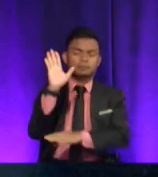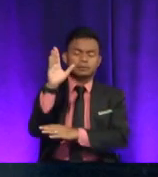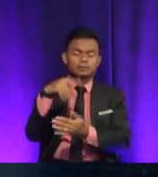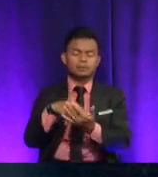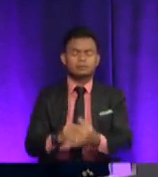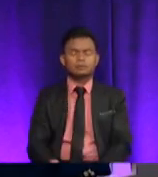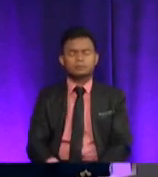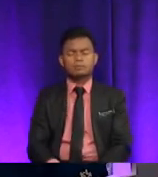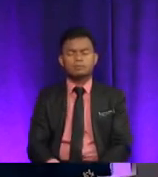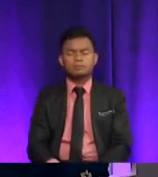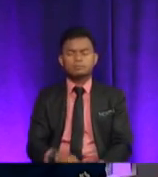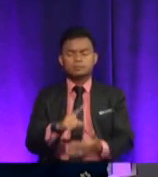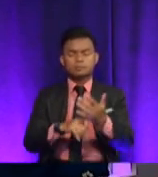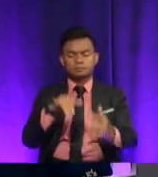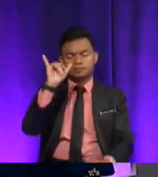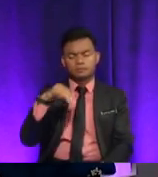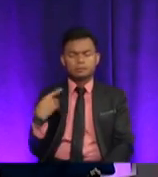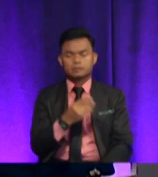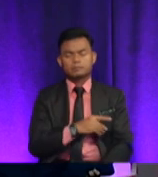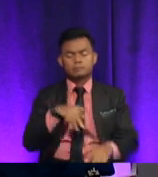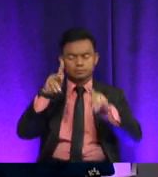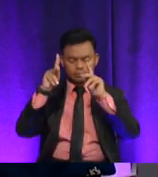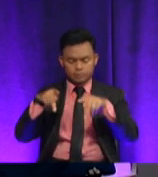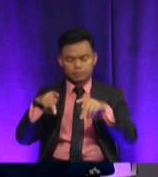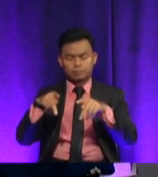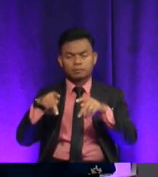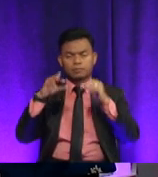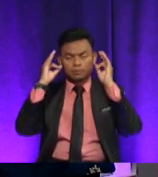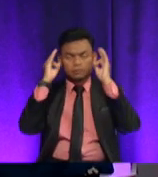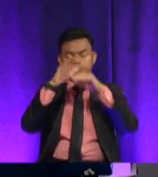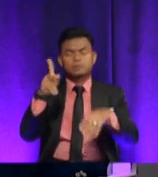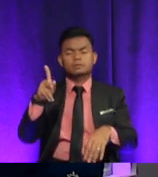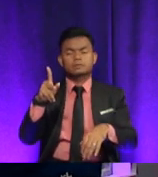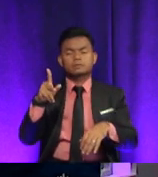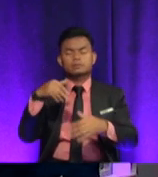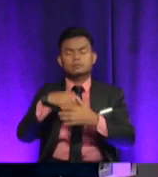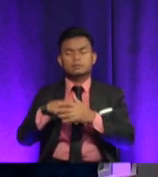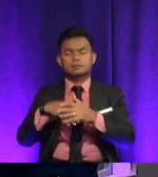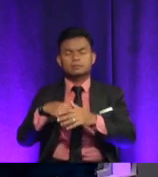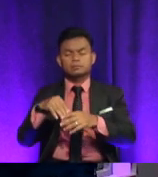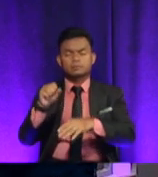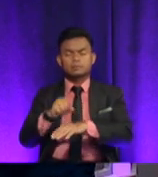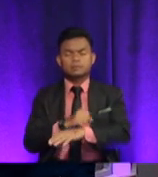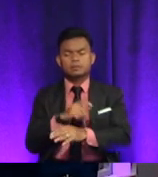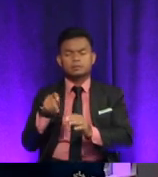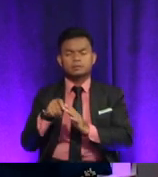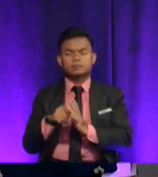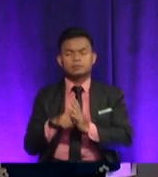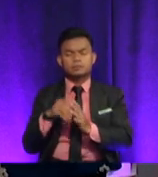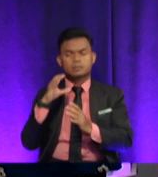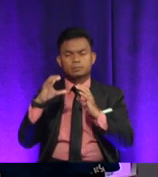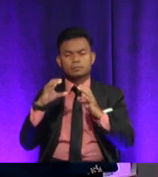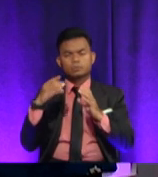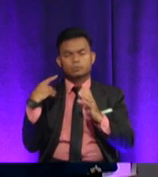apa yang perlu kita kupas ke dalam syair tersebut meneruskan lagi Oke untuk eee pembelajaran kita